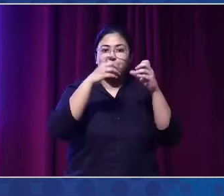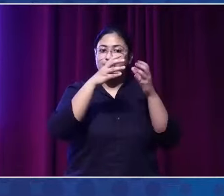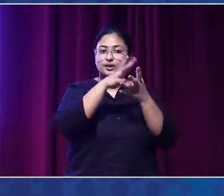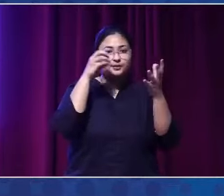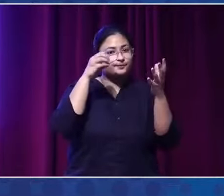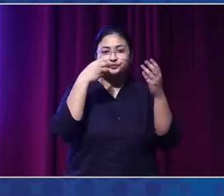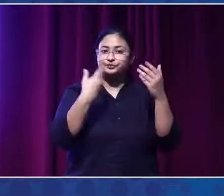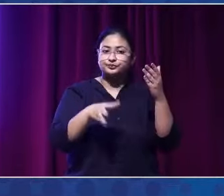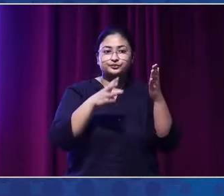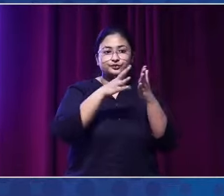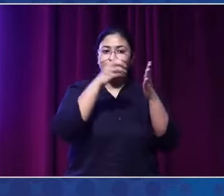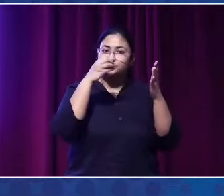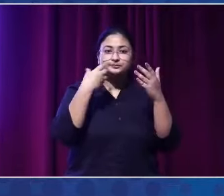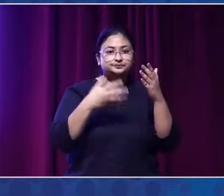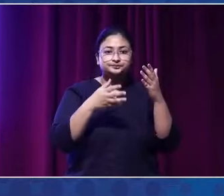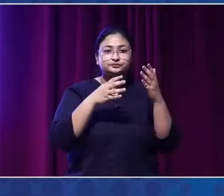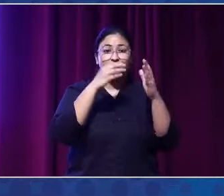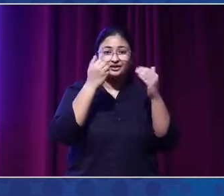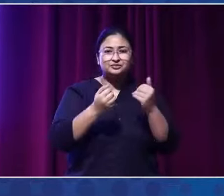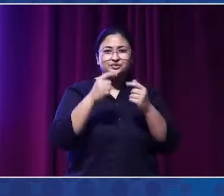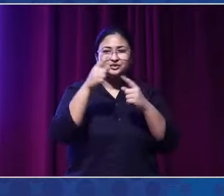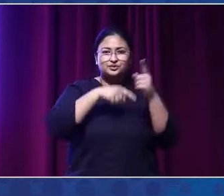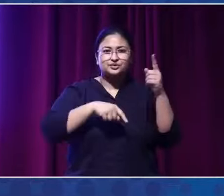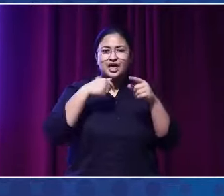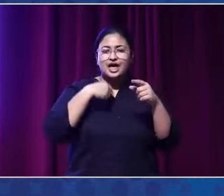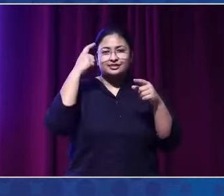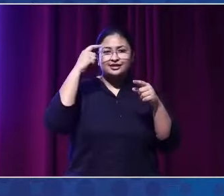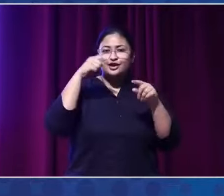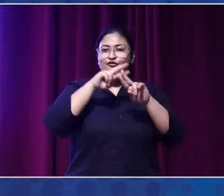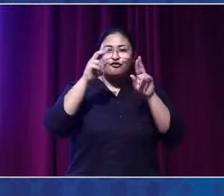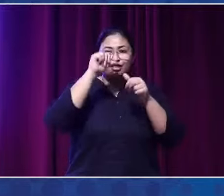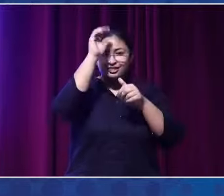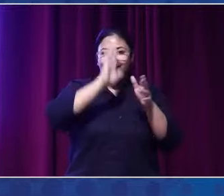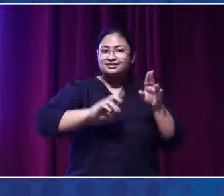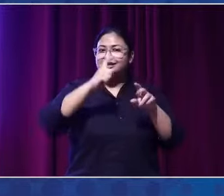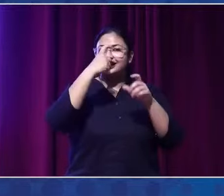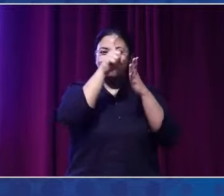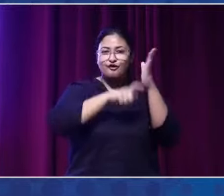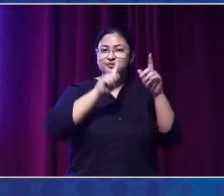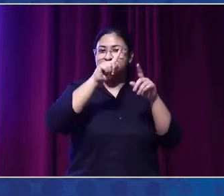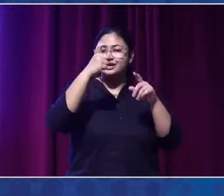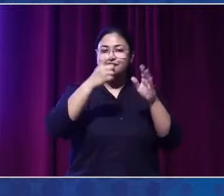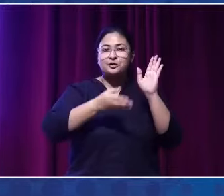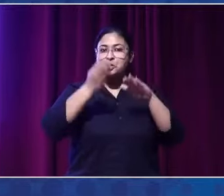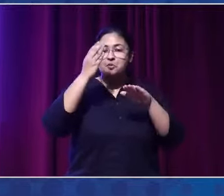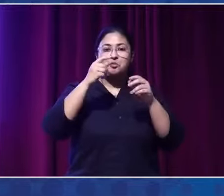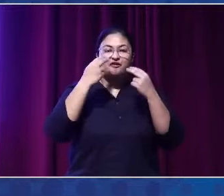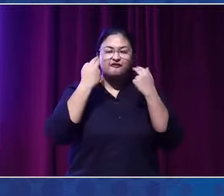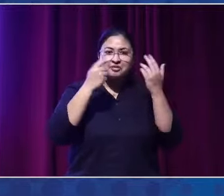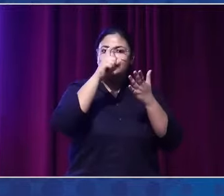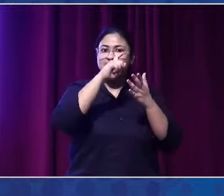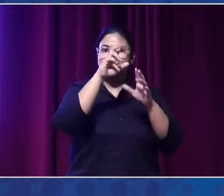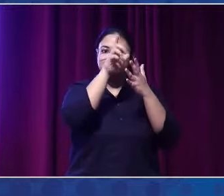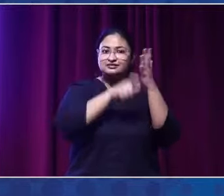ख्याल से आज के दिन पूरी कंट्री में 17C के बराबर तो दूसरा फॉर्म नहीं है जिसकी चर्चा हो सकती है. सबसे ज्यादा पॉपुलर फॉर्म वही